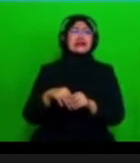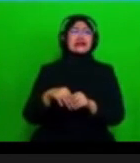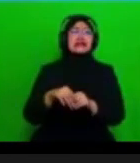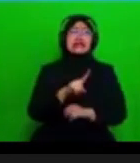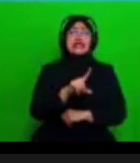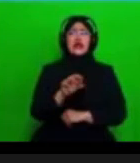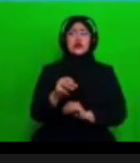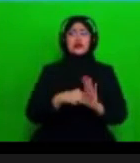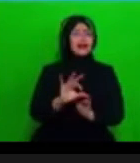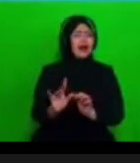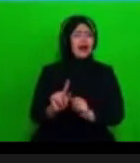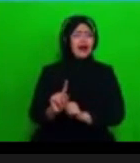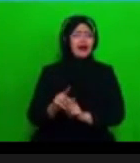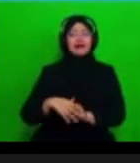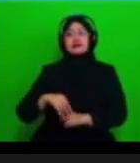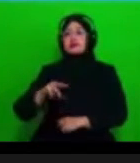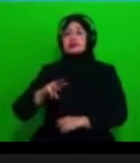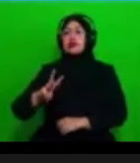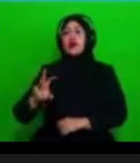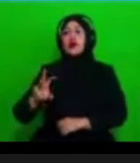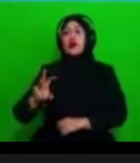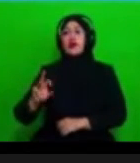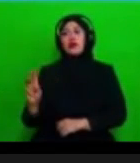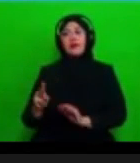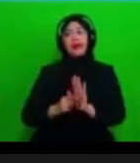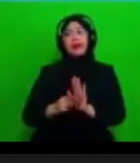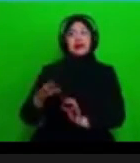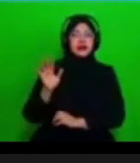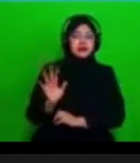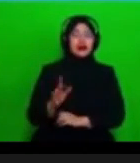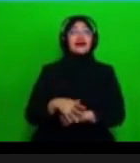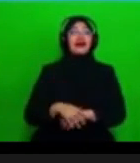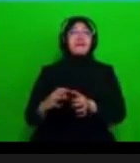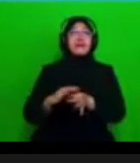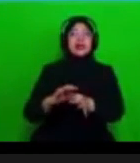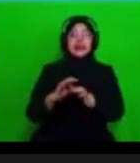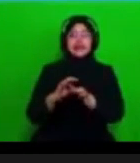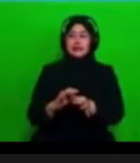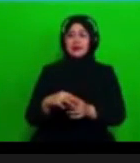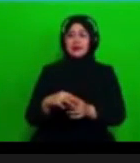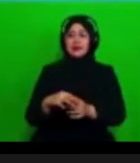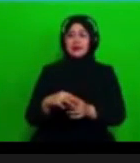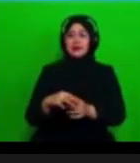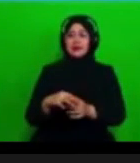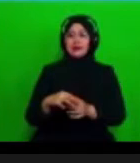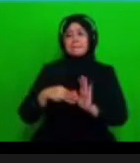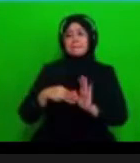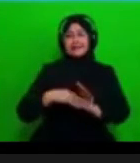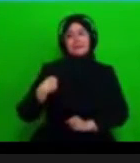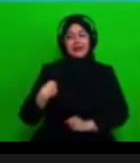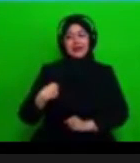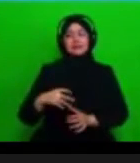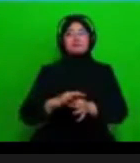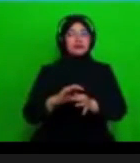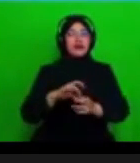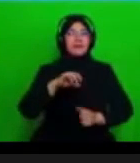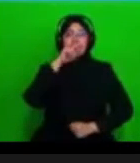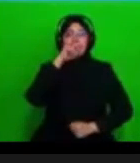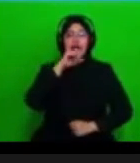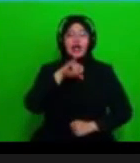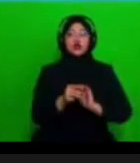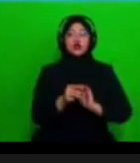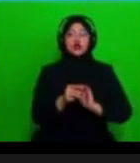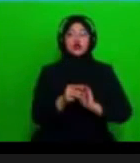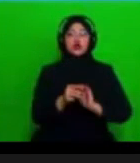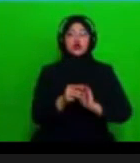oleh Mas Menteri diteropong langsung, dan oleh bersama dengan Pak Jumeri dan kita semua, BOS